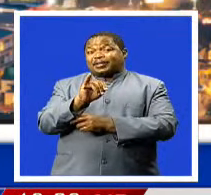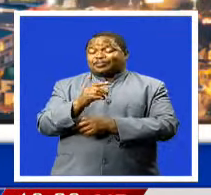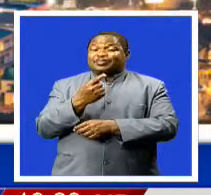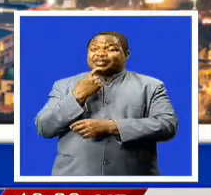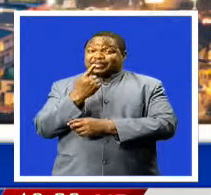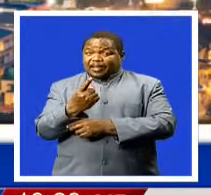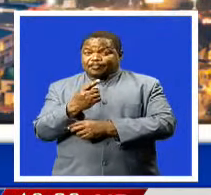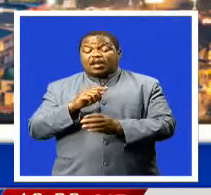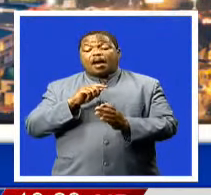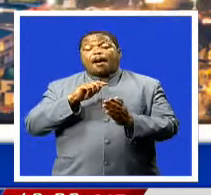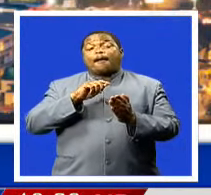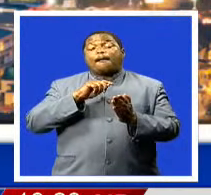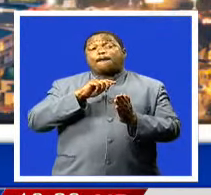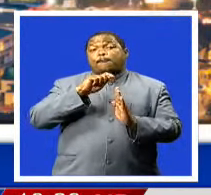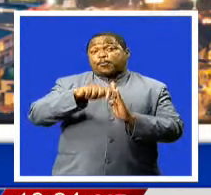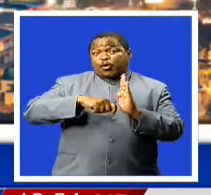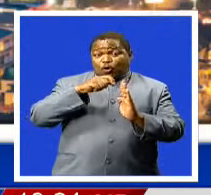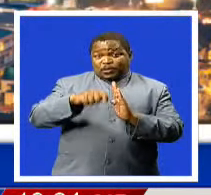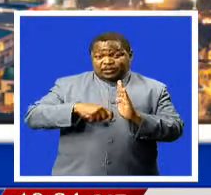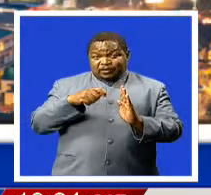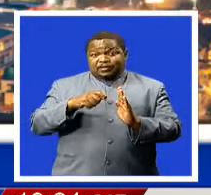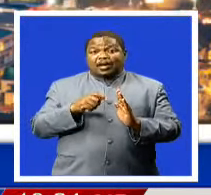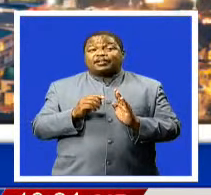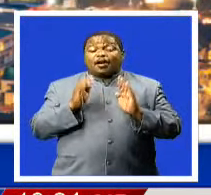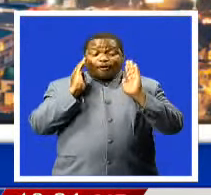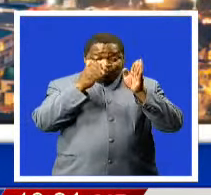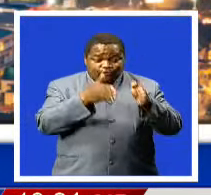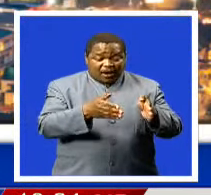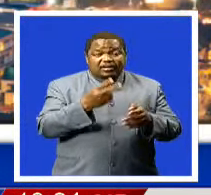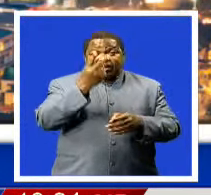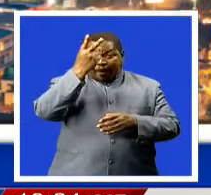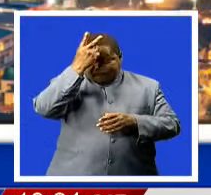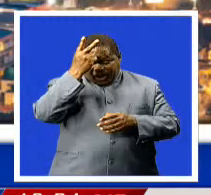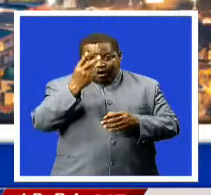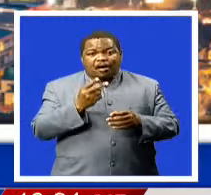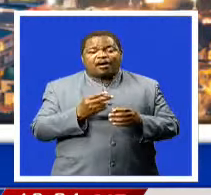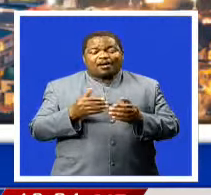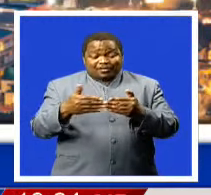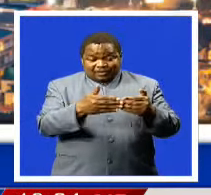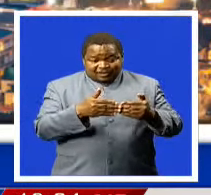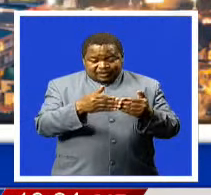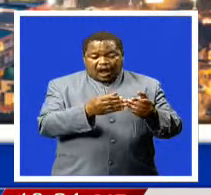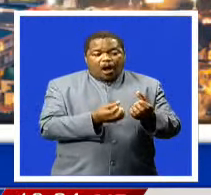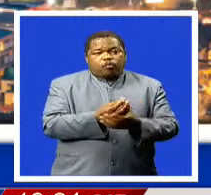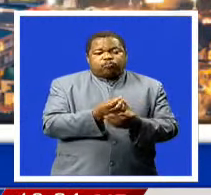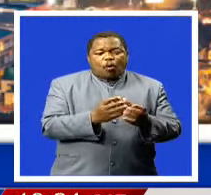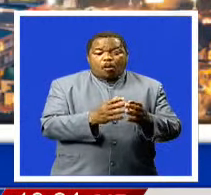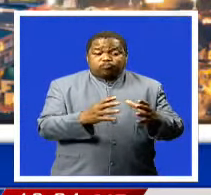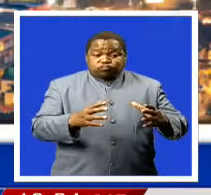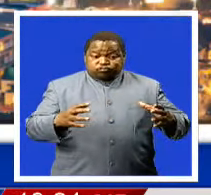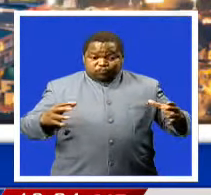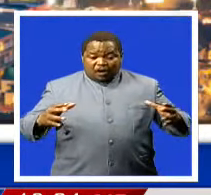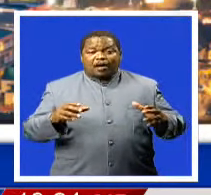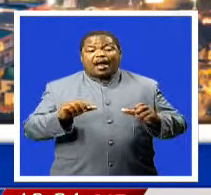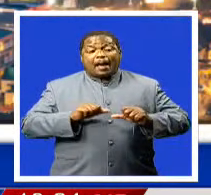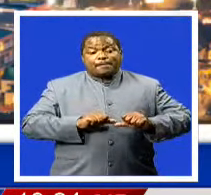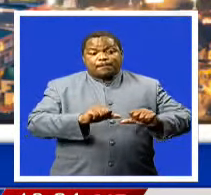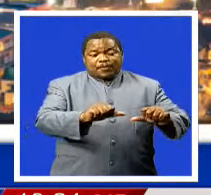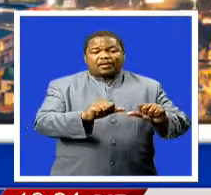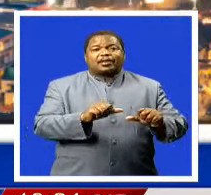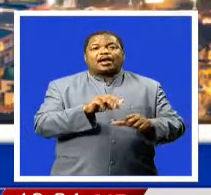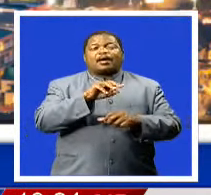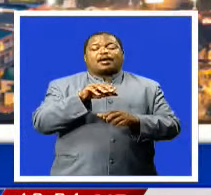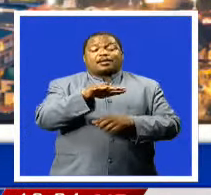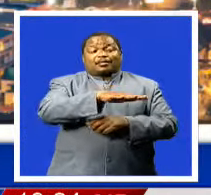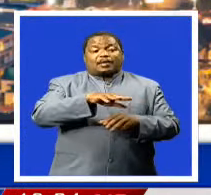timbuti labaluchubako enkundleni yasemaphalaleni. Dlamini ukuvete lokhu ngesikhathi bavakashele labanye bebafuyi